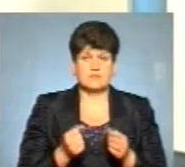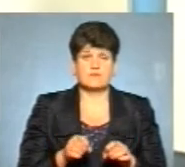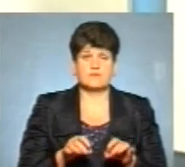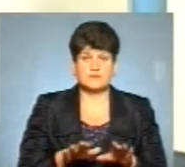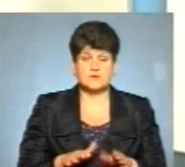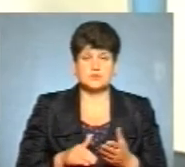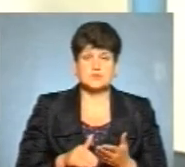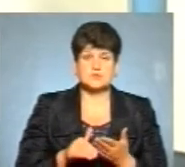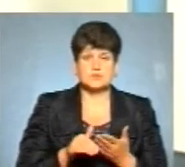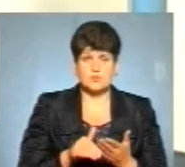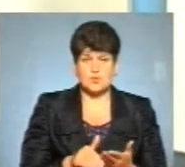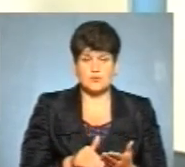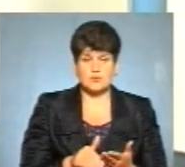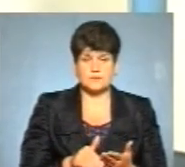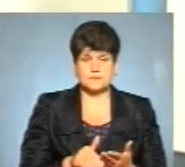за допомогою